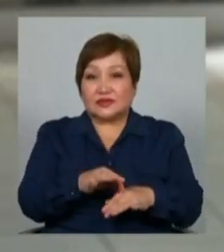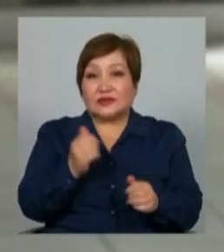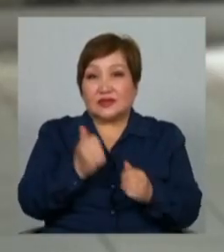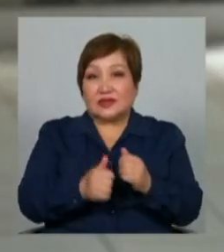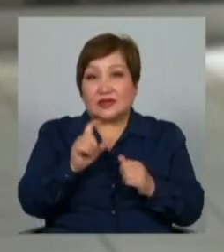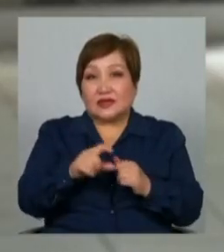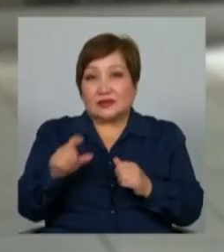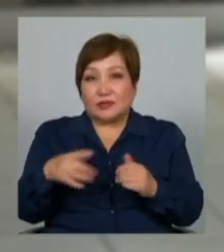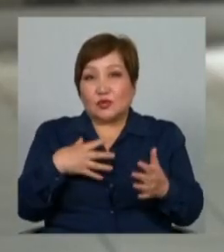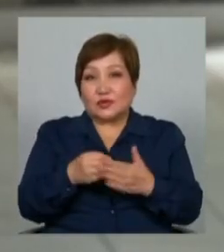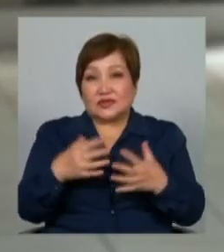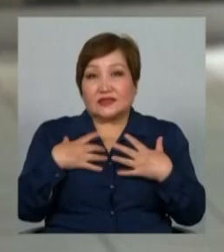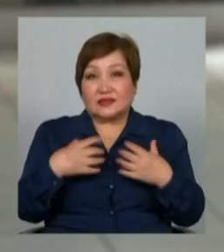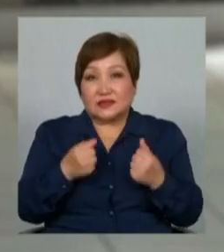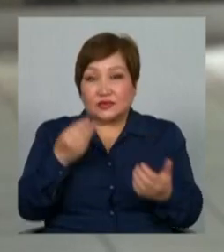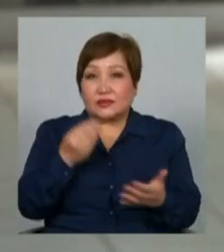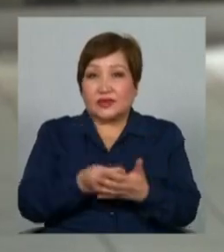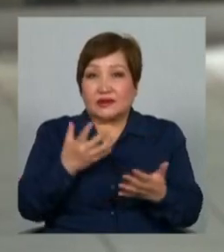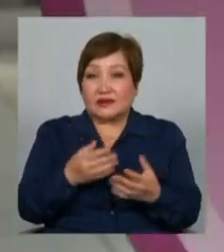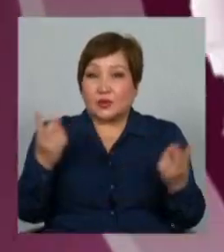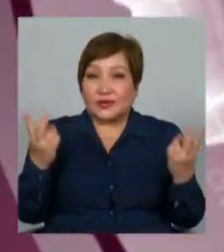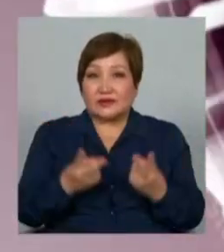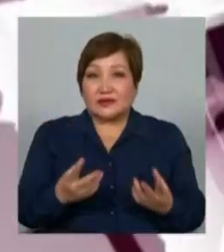әр адам өзін ден сауын бағалау керек.